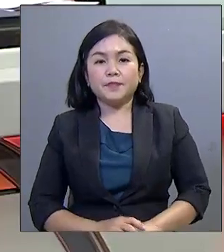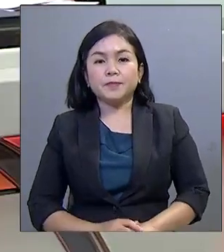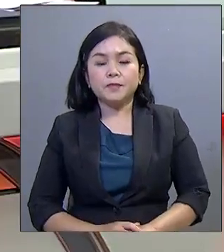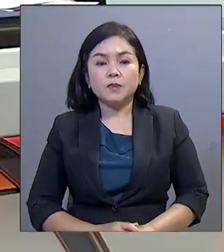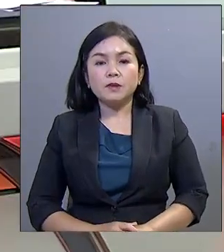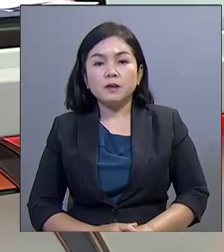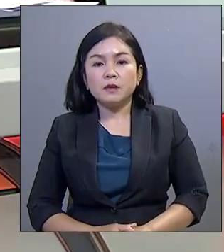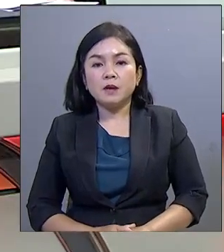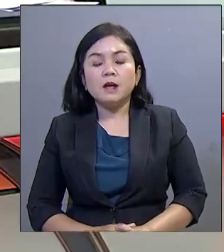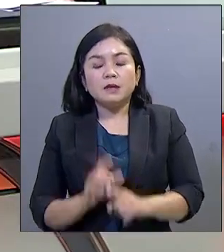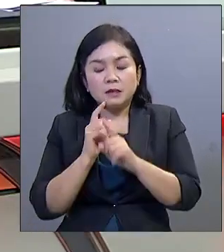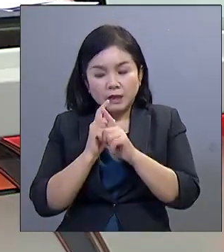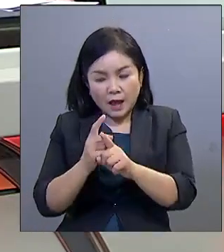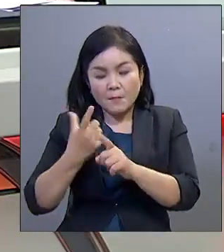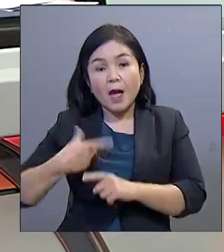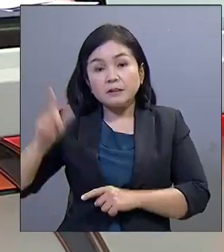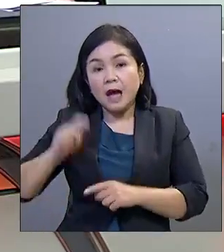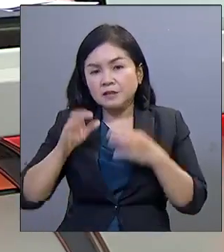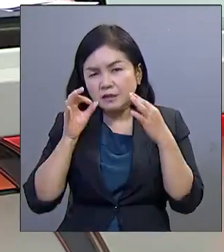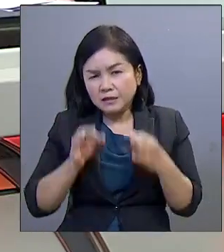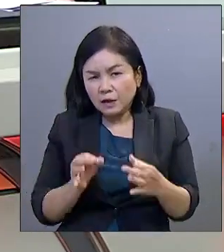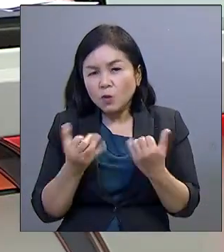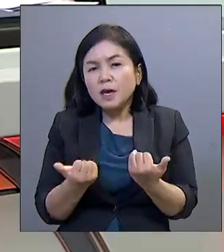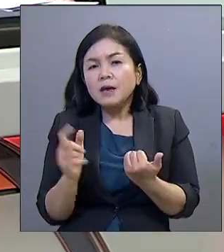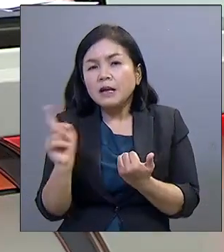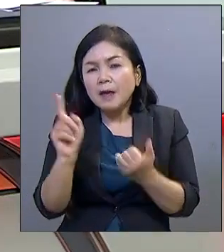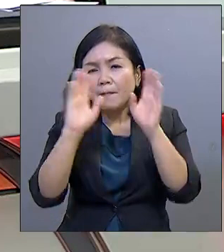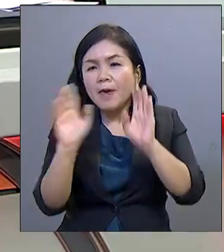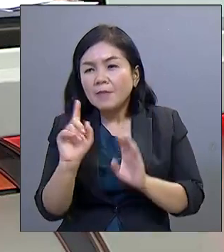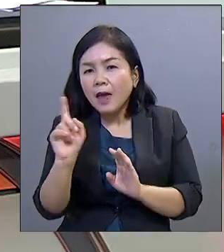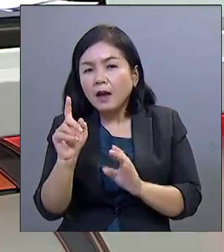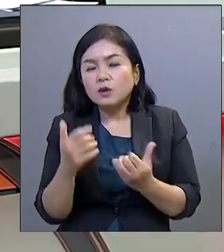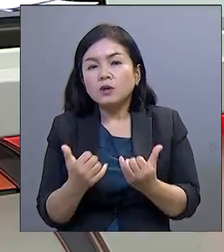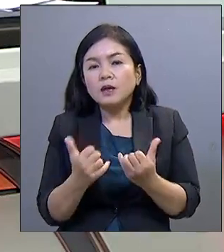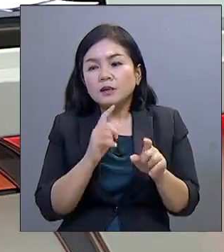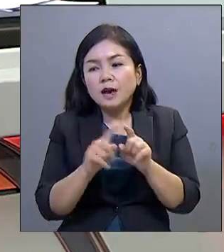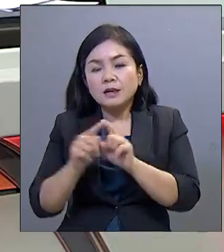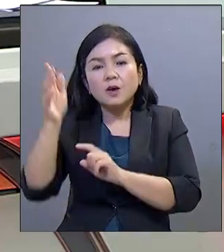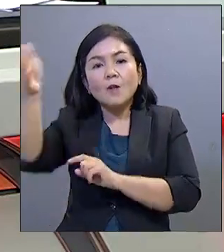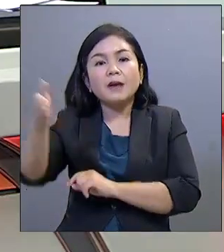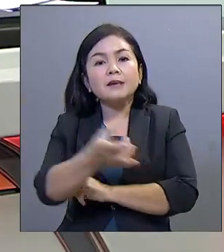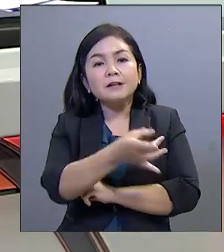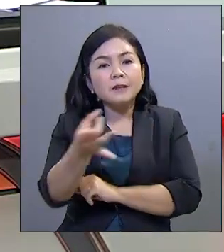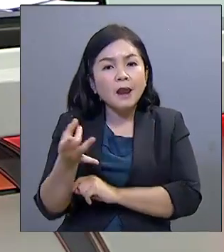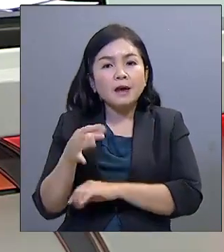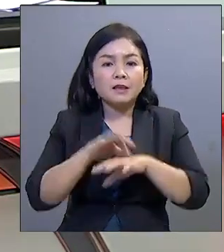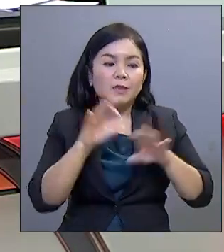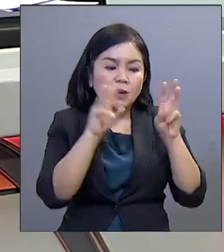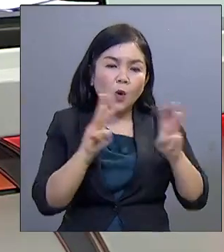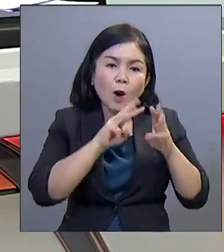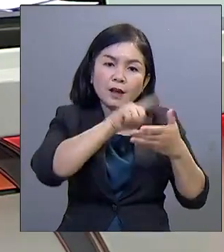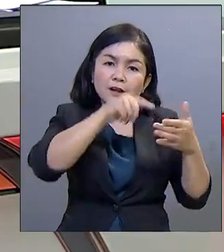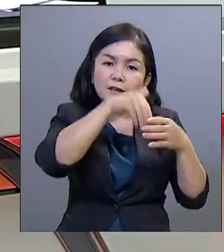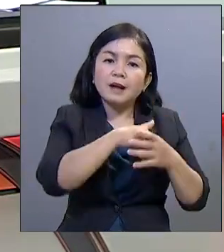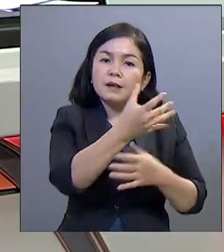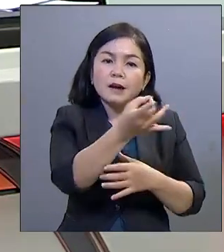แล้ทางคำวินิจใช้ของสาร จะออกมาในรปแบบใดได้บ้างนะคะสงทจะเกิดข้หลงจากนี้ จะเป็สุนยากาศของระบบการเลอกตั้